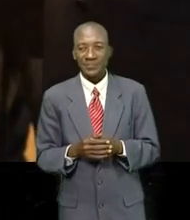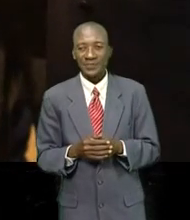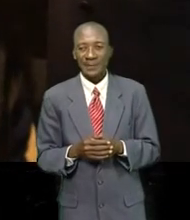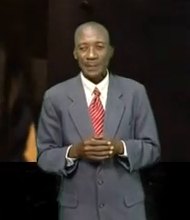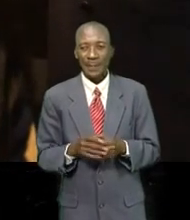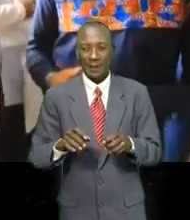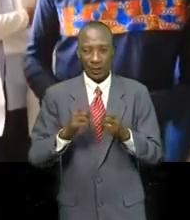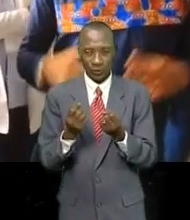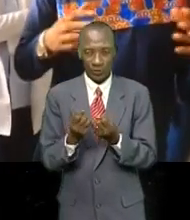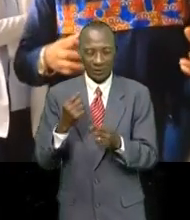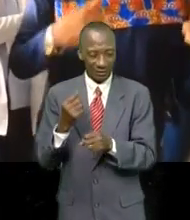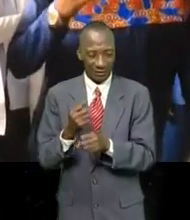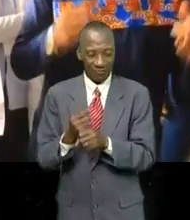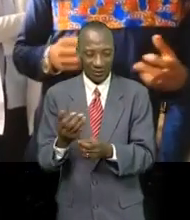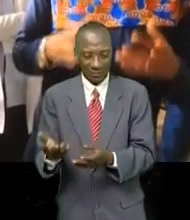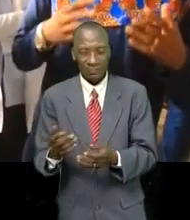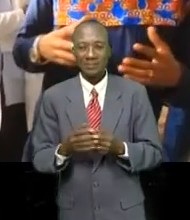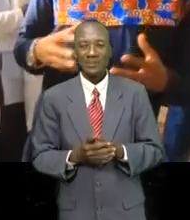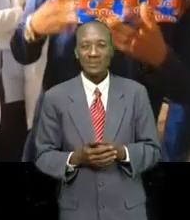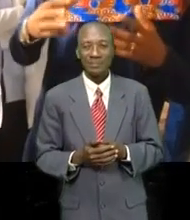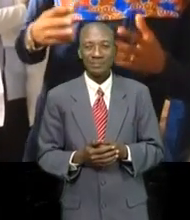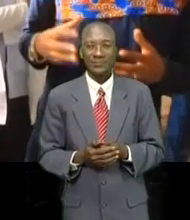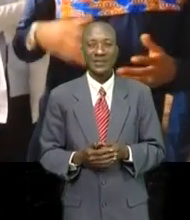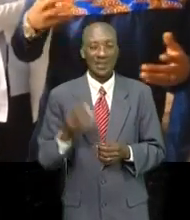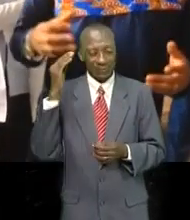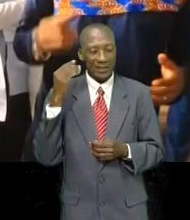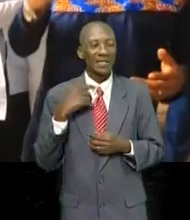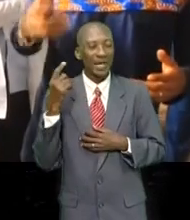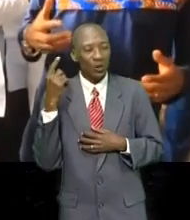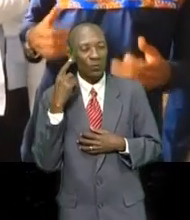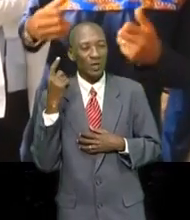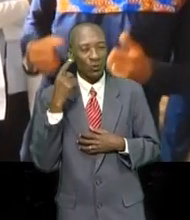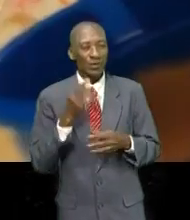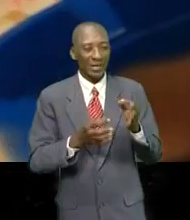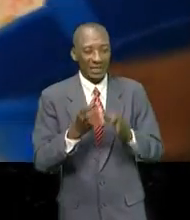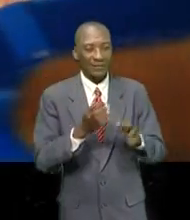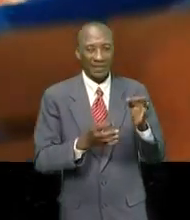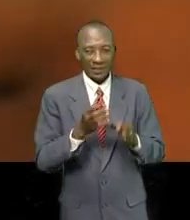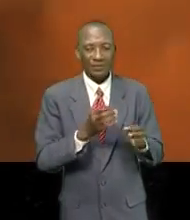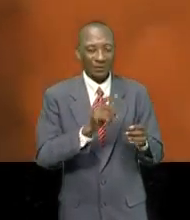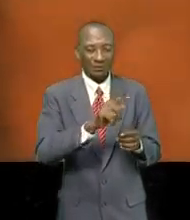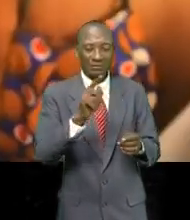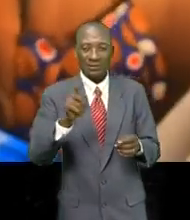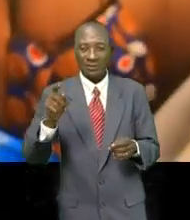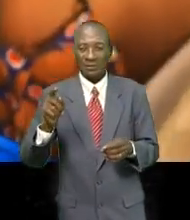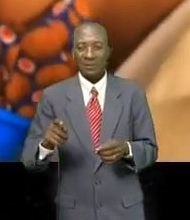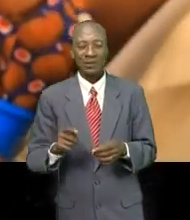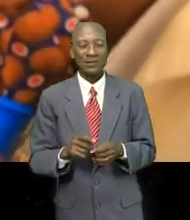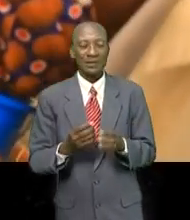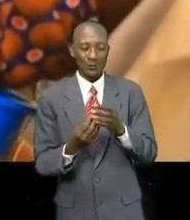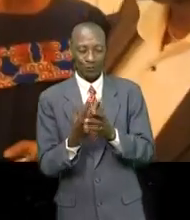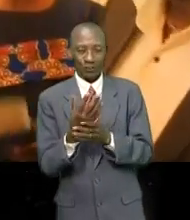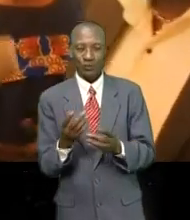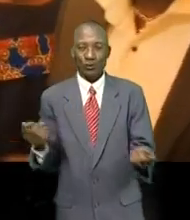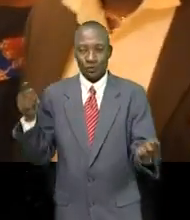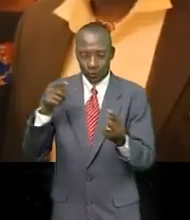traitement, le ministre a reçu différentes explications de la chaîne de production jusqu'à la dégustation. À l'issue de cette